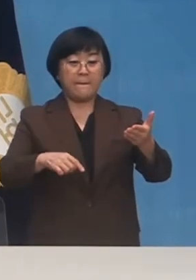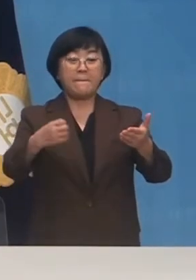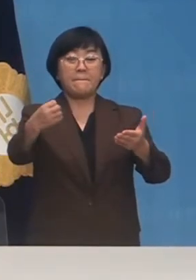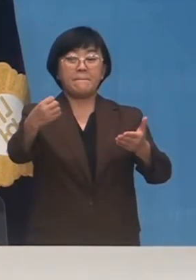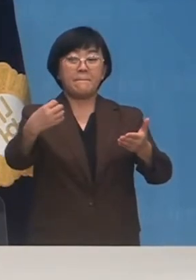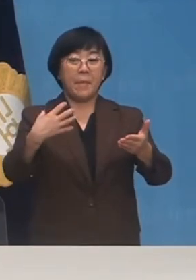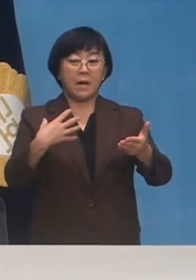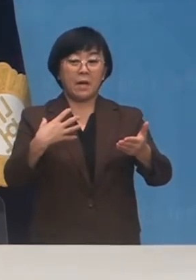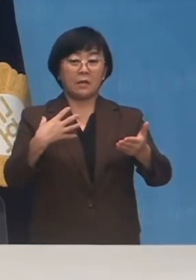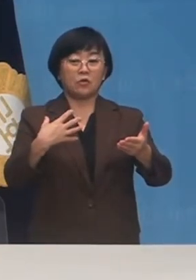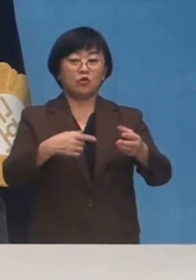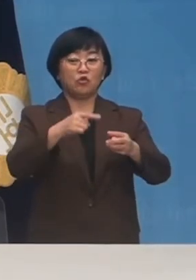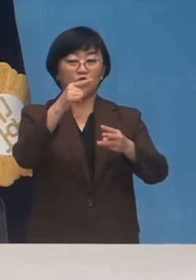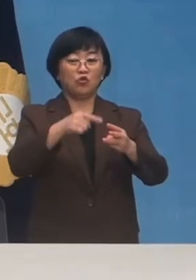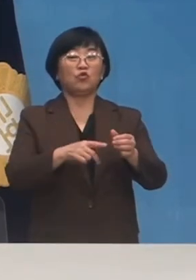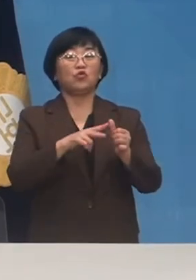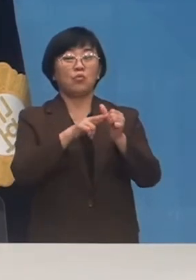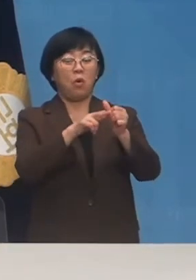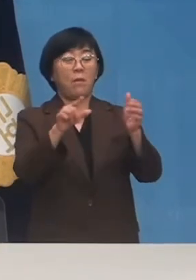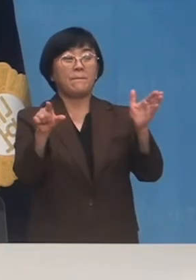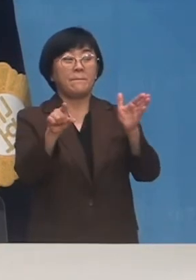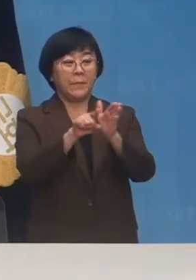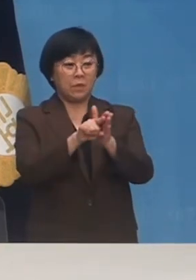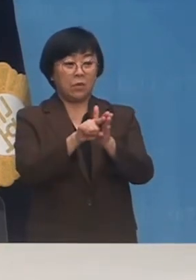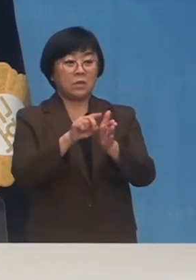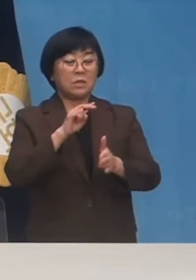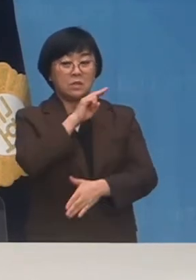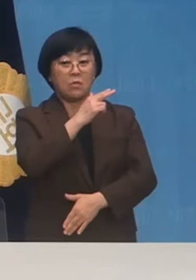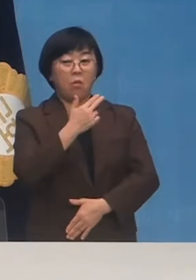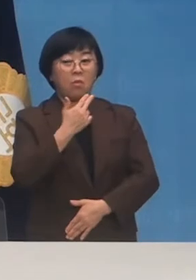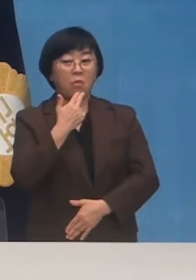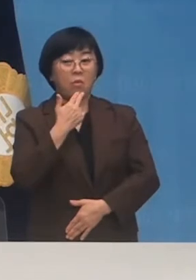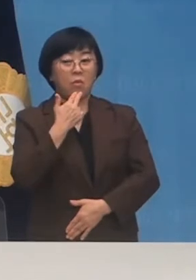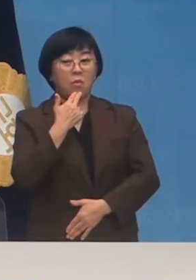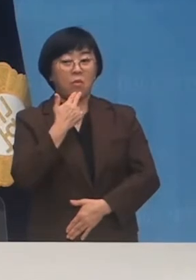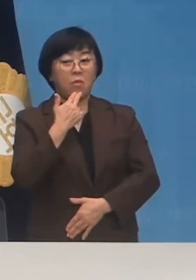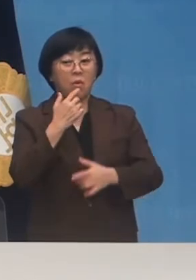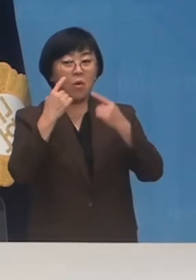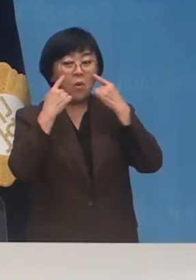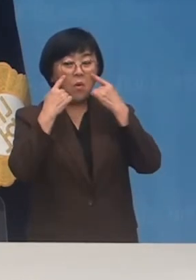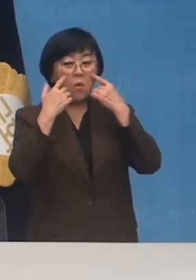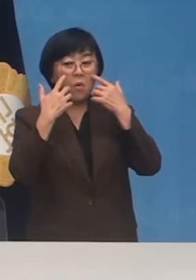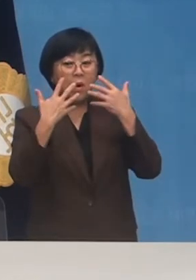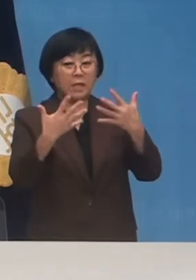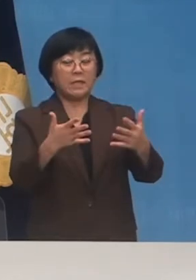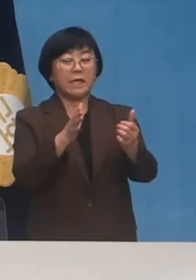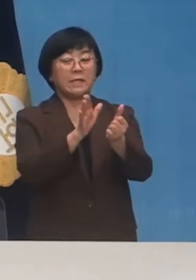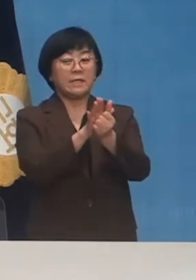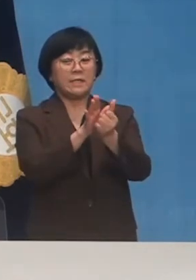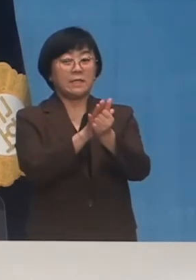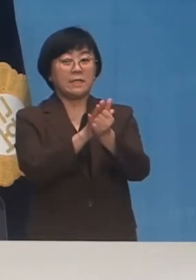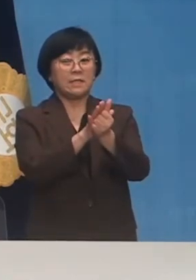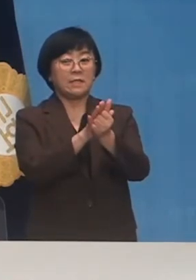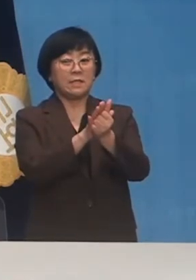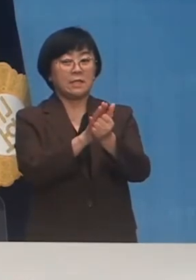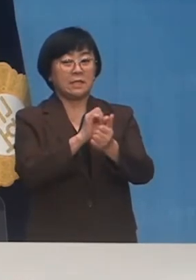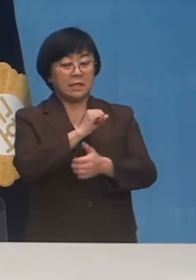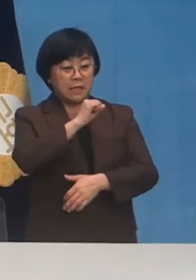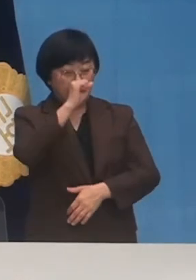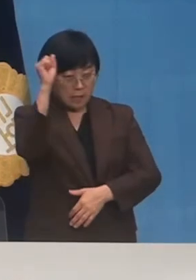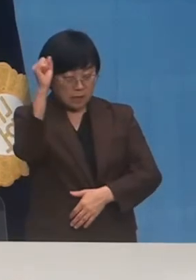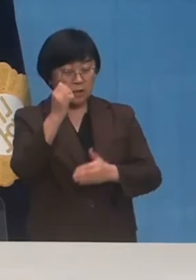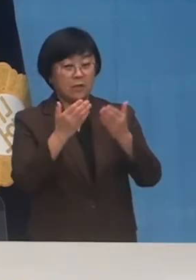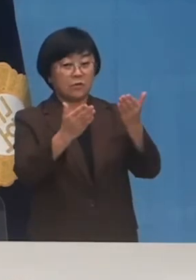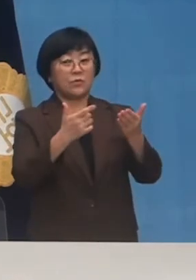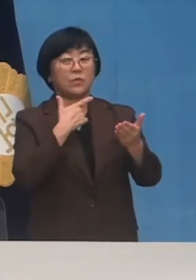다짐하는 윤석열 후보를 믿어 의심치 않고 확고히 지지하여